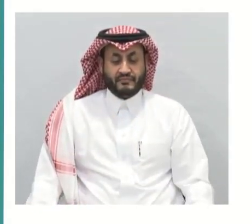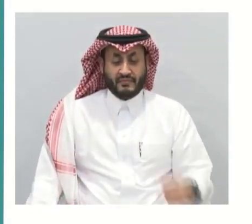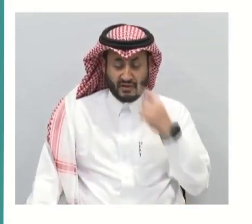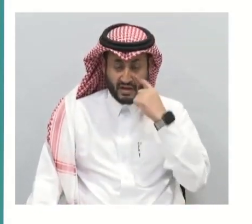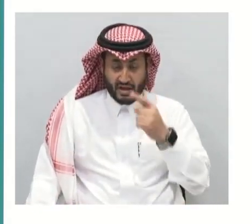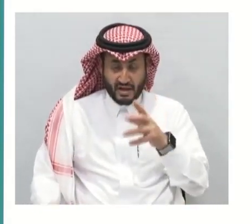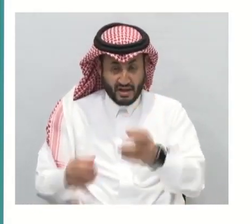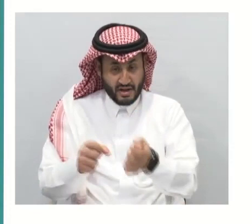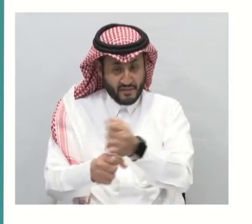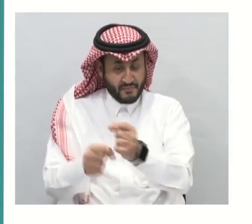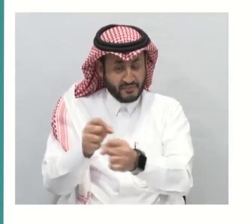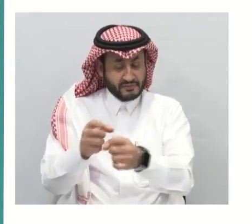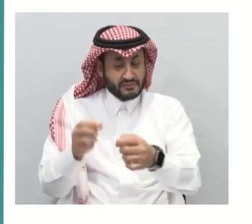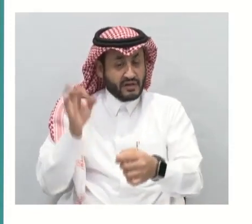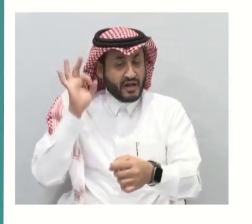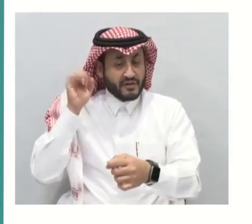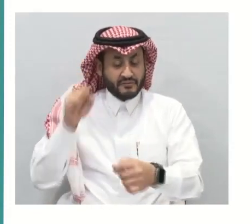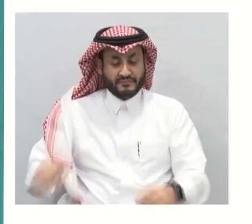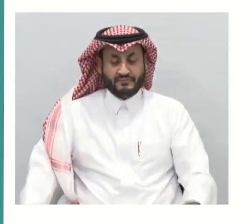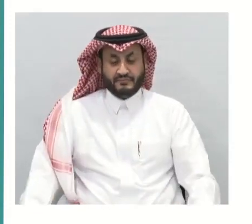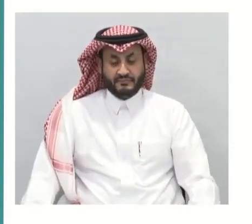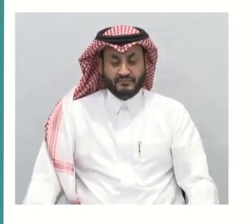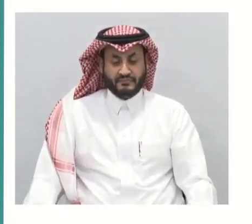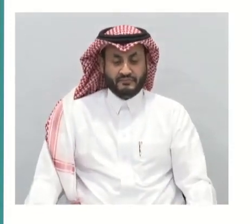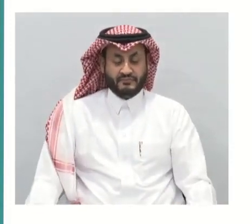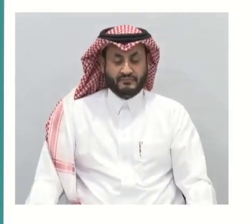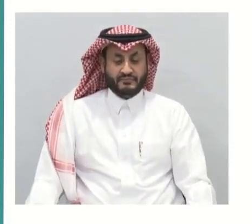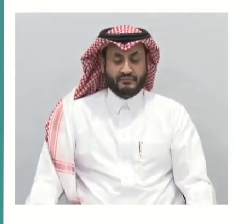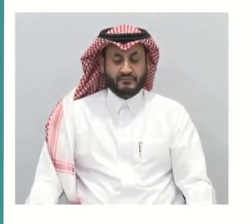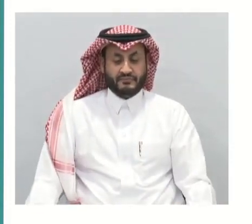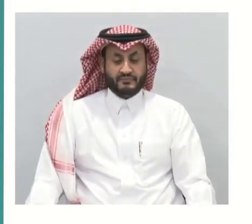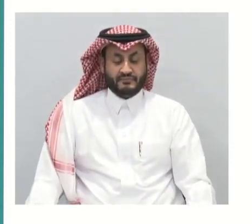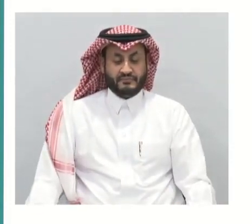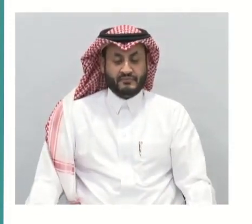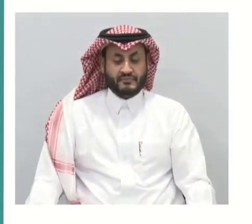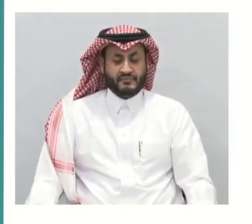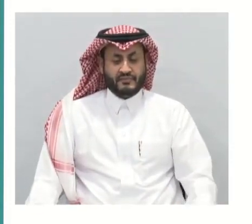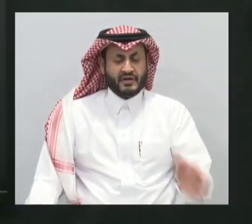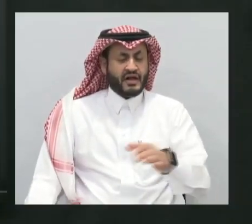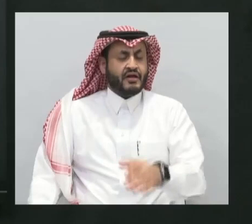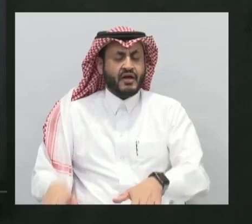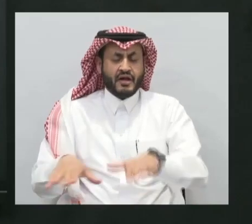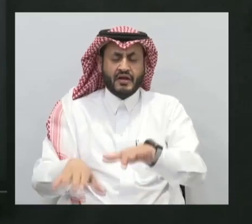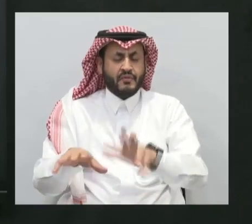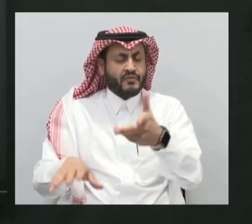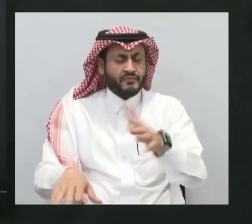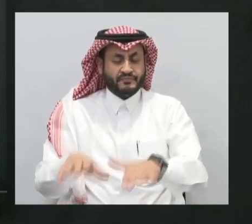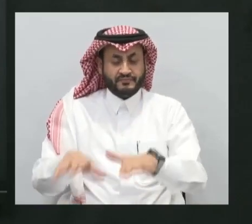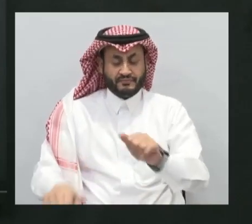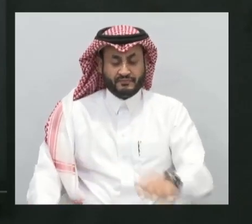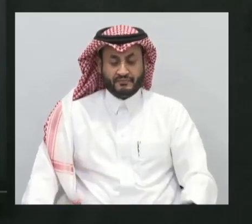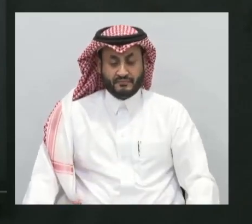بهذه الطريقه تتم مراحل السمك تطرقنا للسمع اين هو التوازن الى الان لم نصل